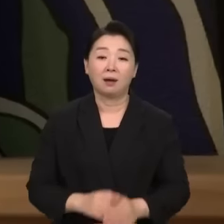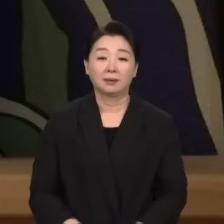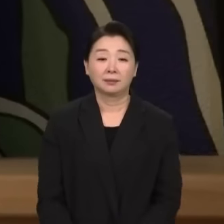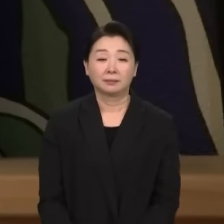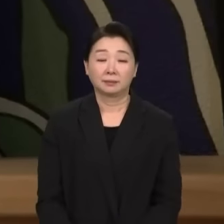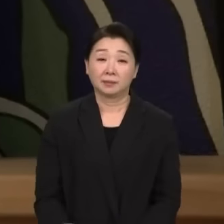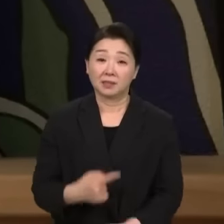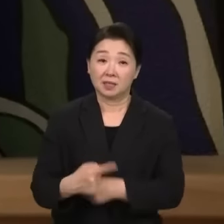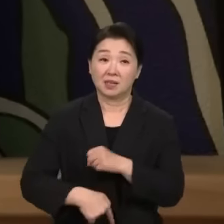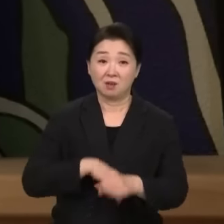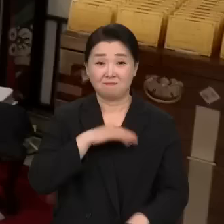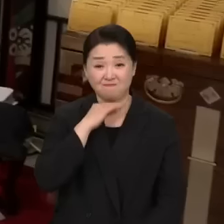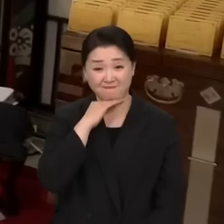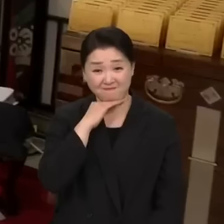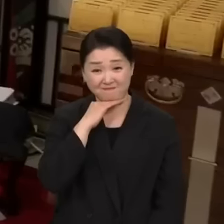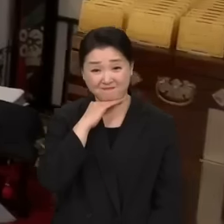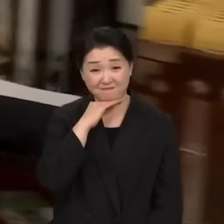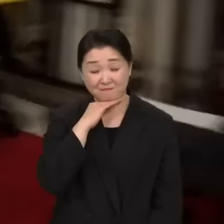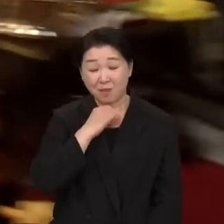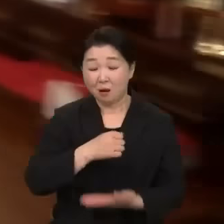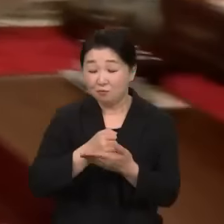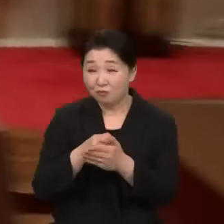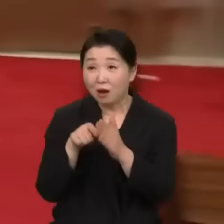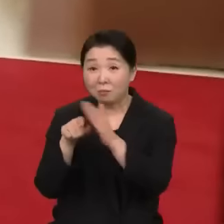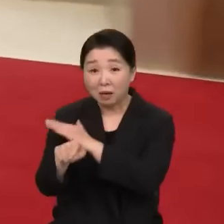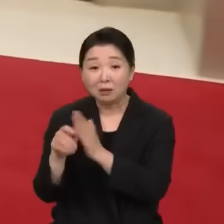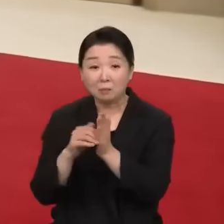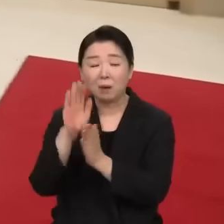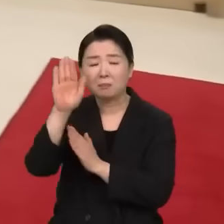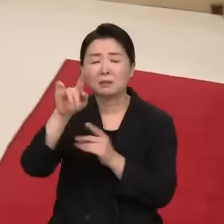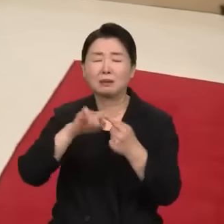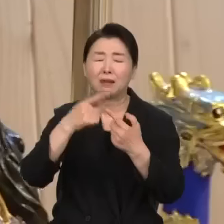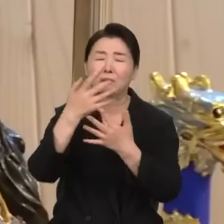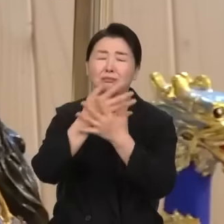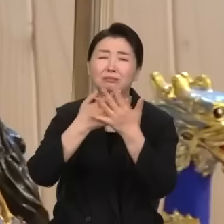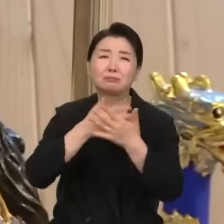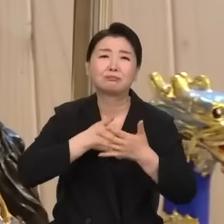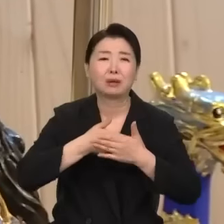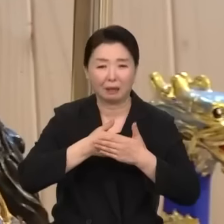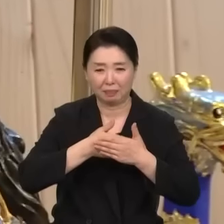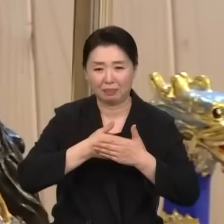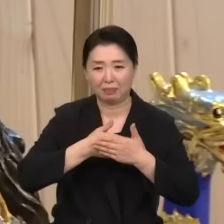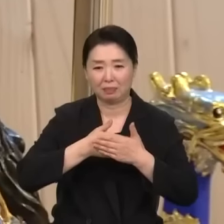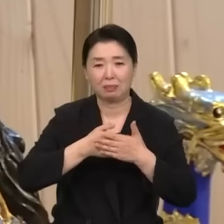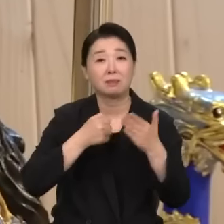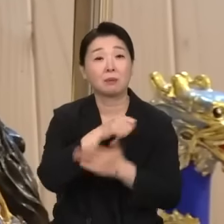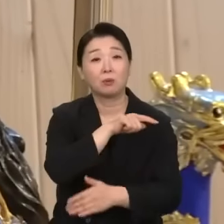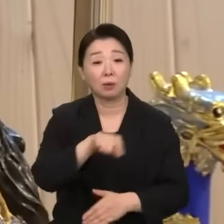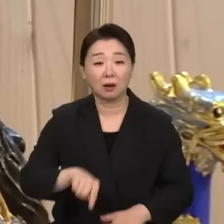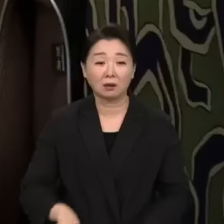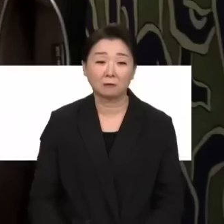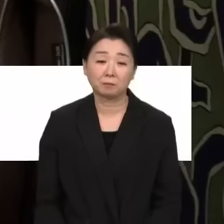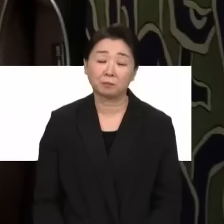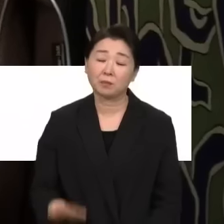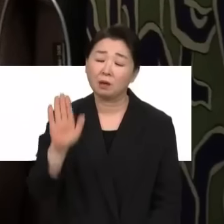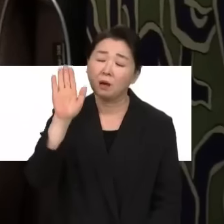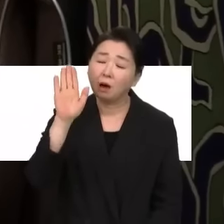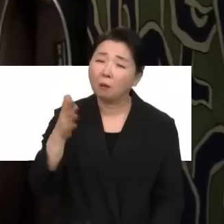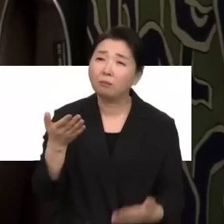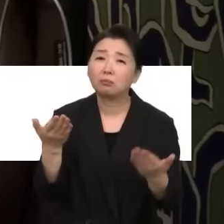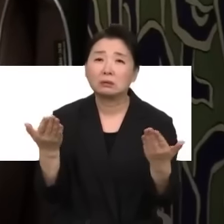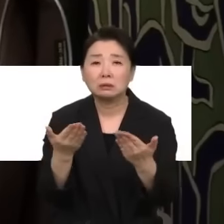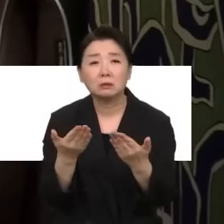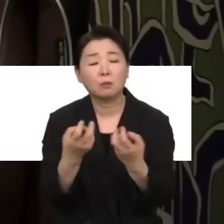네. 1년이나 기다려야 하는 이 무당을 찾은 건 미래에 대한 불안감 때문이라고 합니다. 진로가